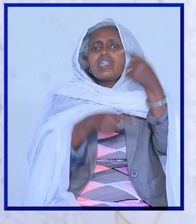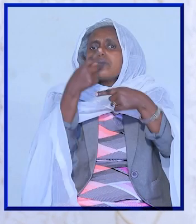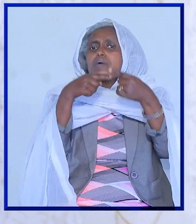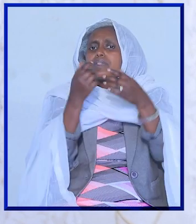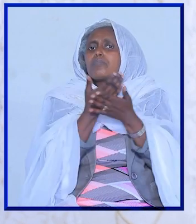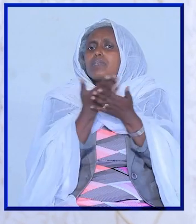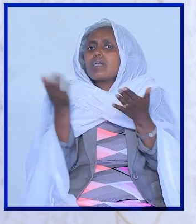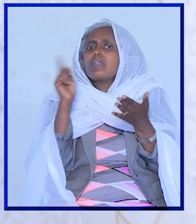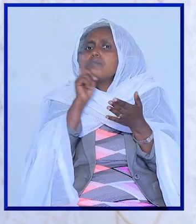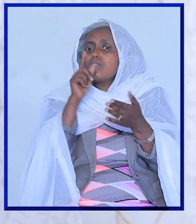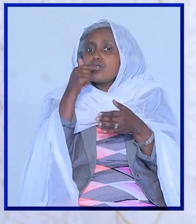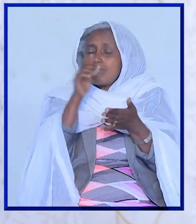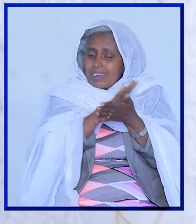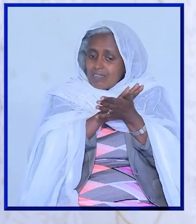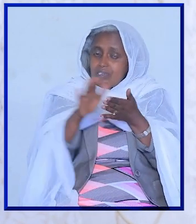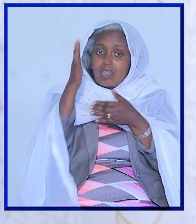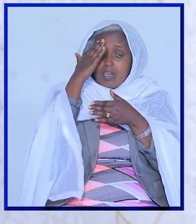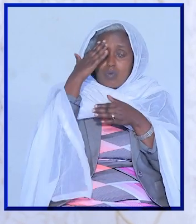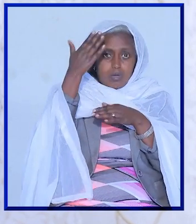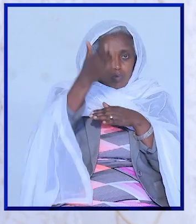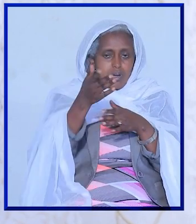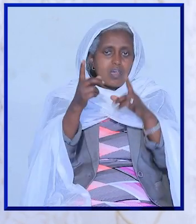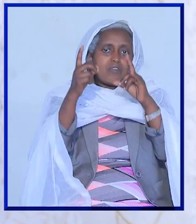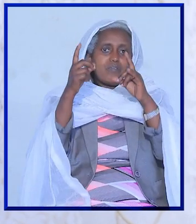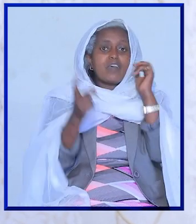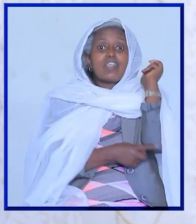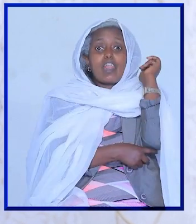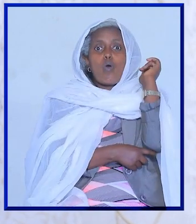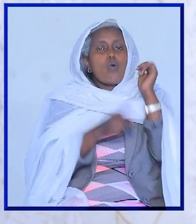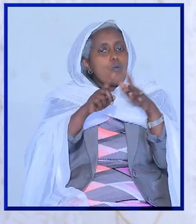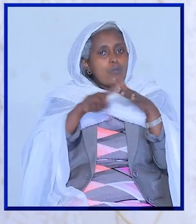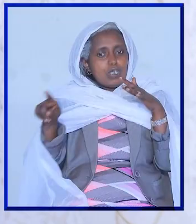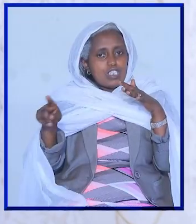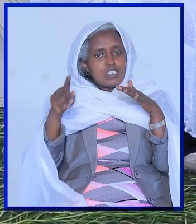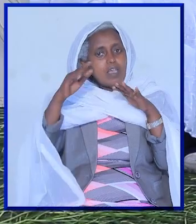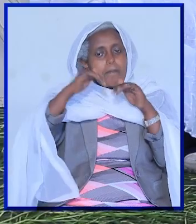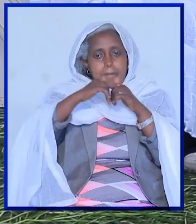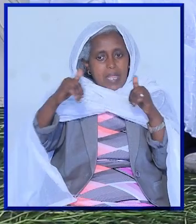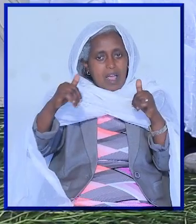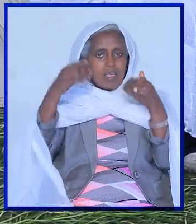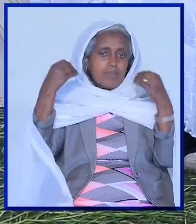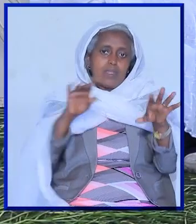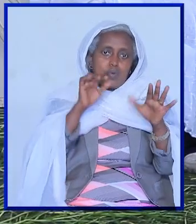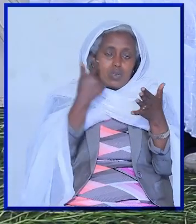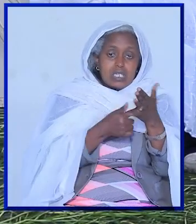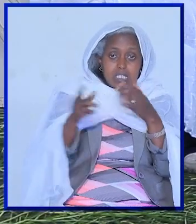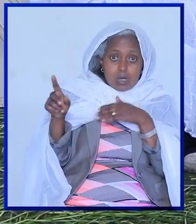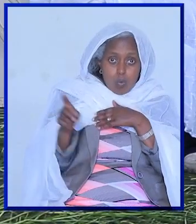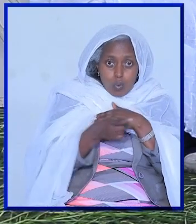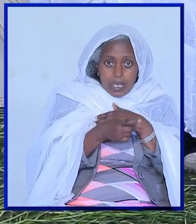የሚያመጣብን ነገር ምንድን ነው ብለን አጥርተን ካወቅን በኋላ ከዛ መሸሽ እኮ ነው፣ ያንን መራቅ መተው። እንደዚህ ከሆነ